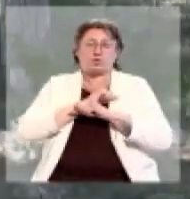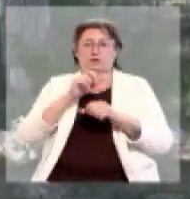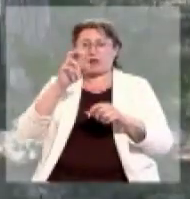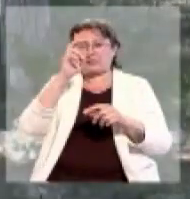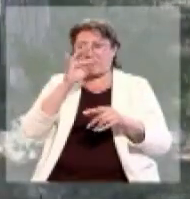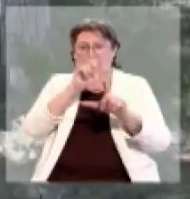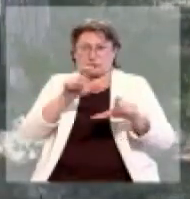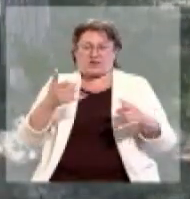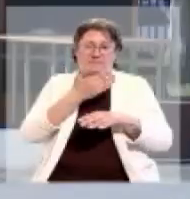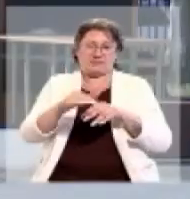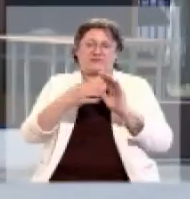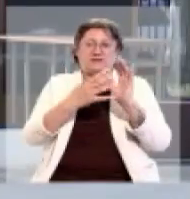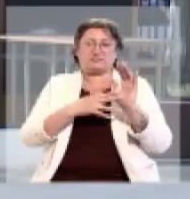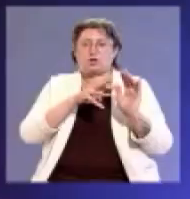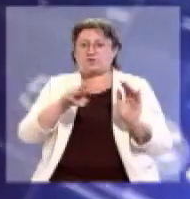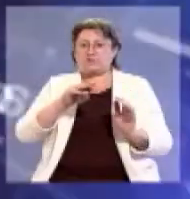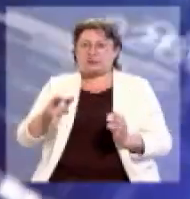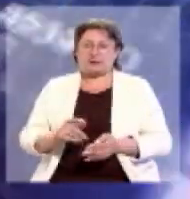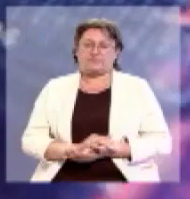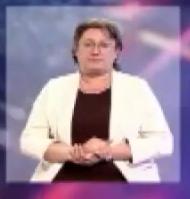19 миллионов тенге.